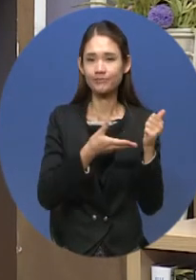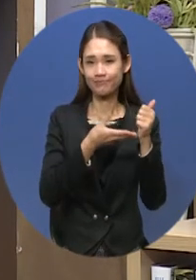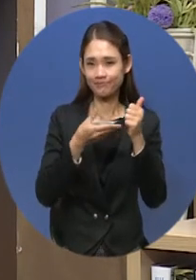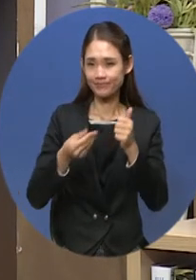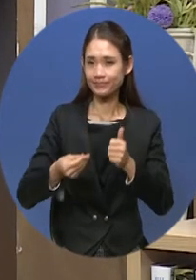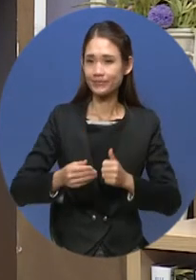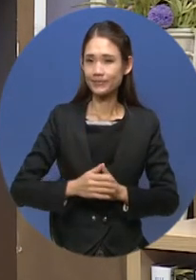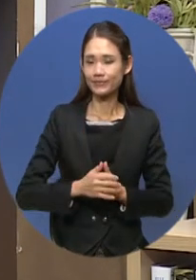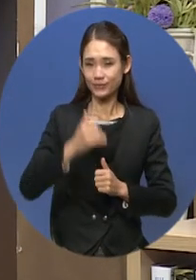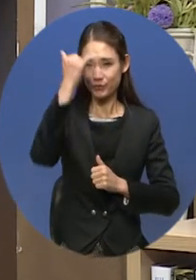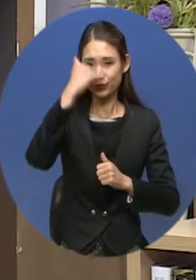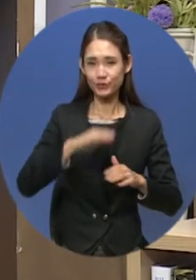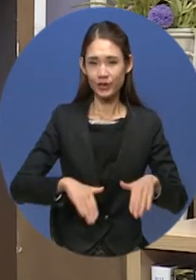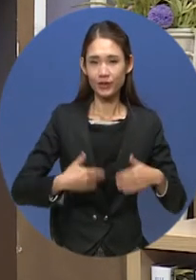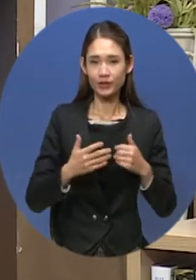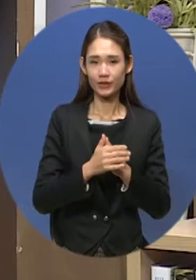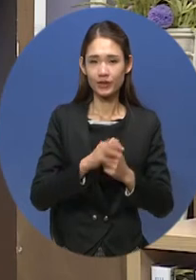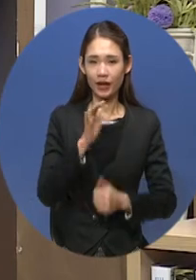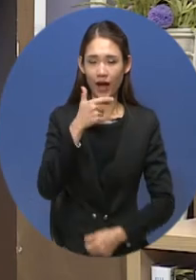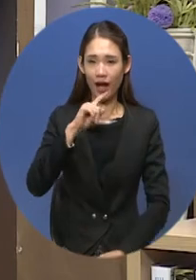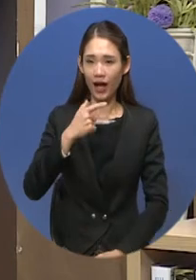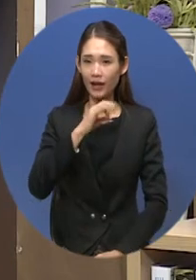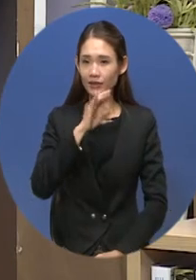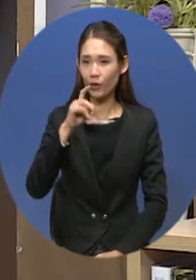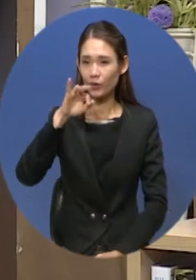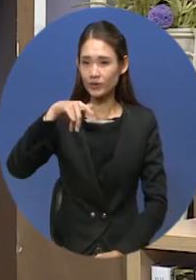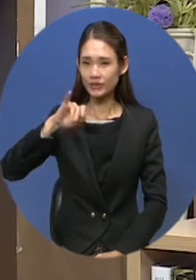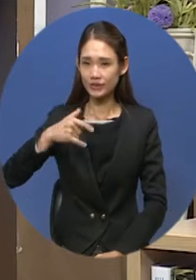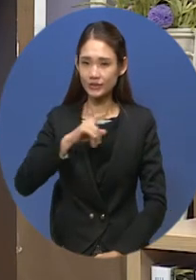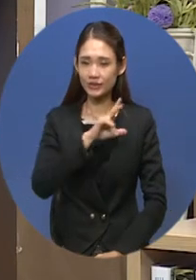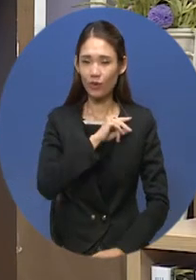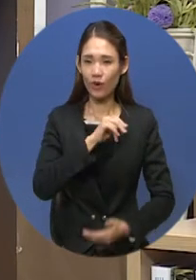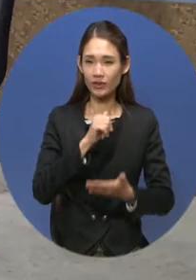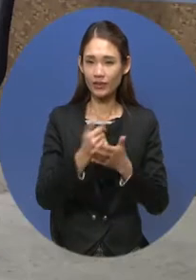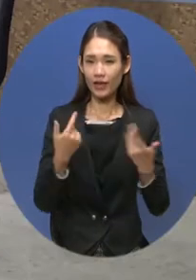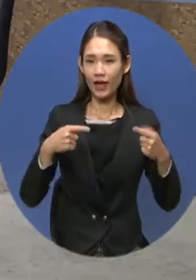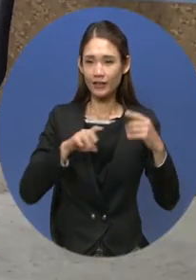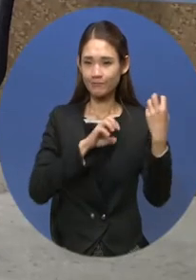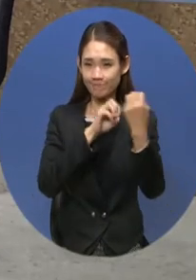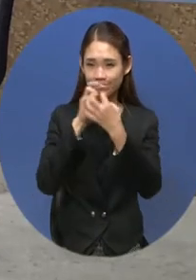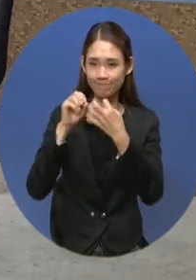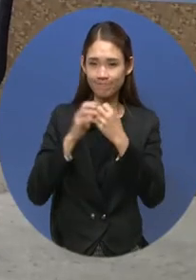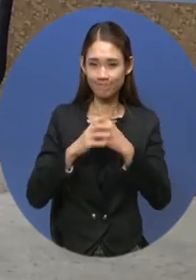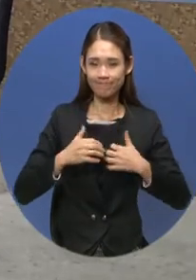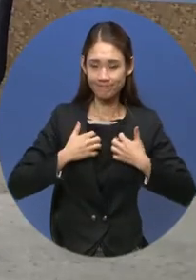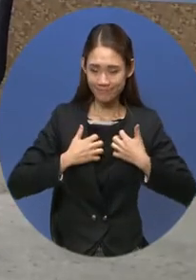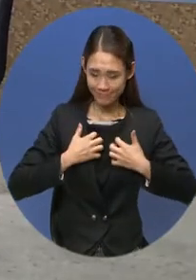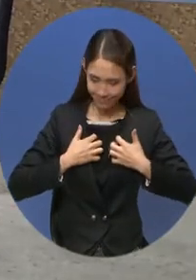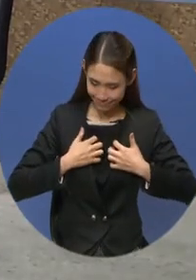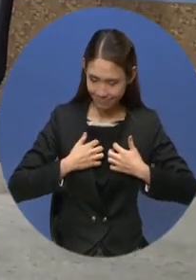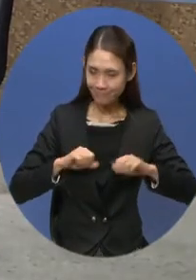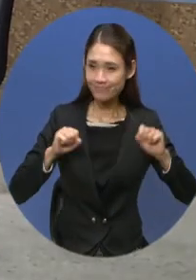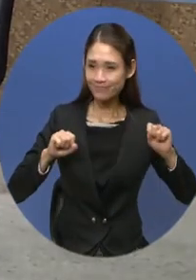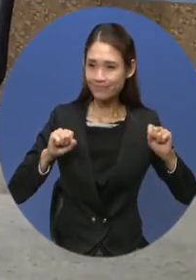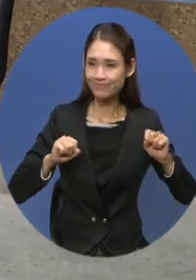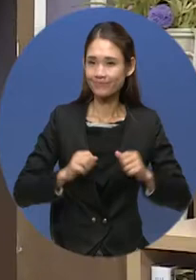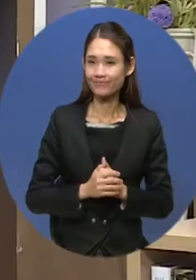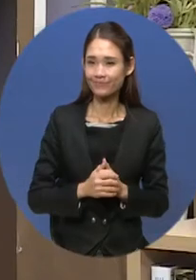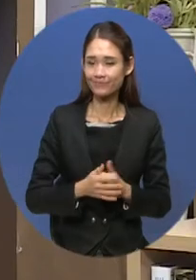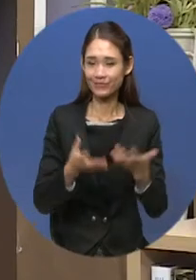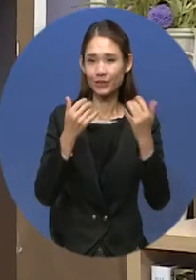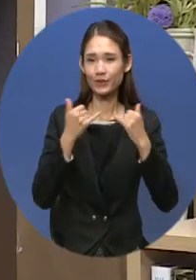모셨습니다. 충남도의회 한영신 의원님과 함께 이야기 나눠보겠습니다. 의원님 반갑습니다. 네, 반갑습니다. 네,